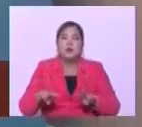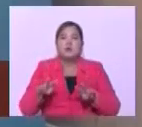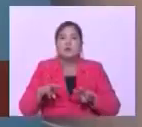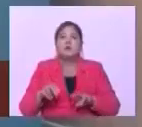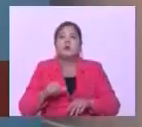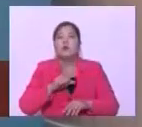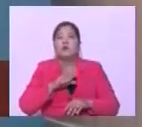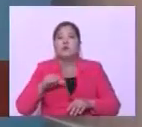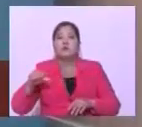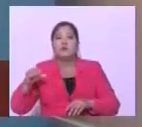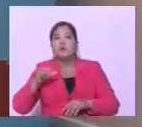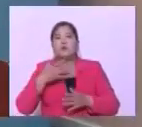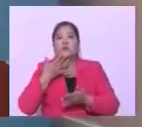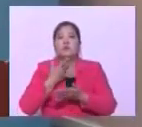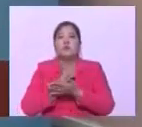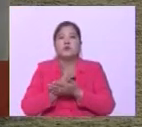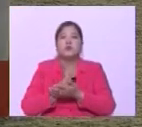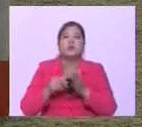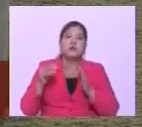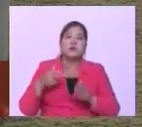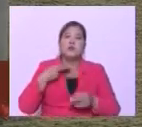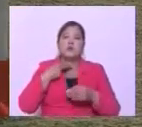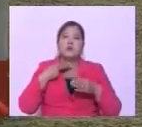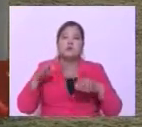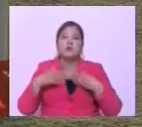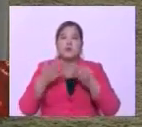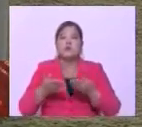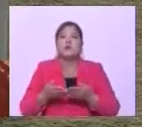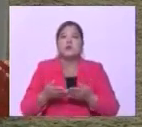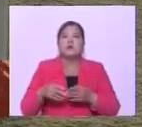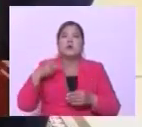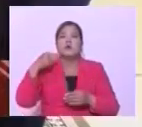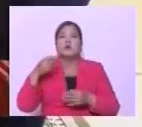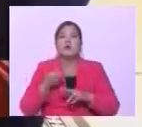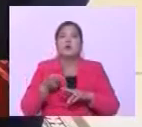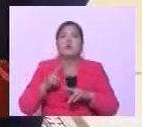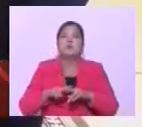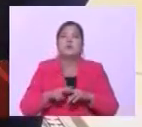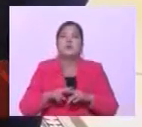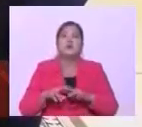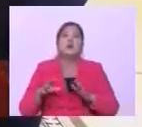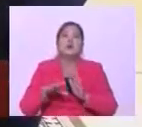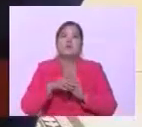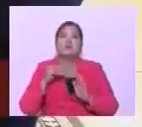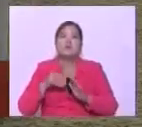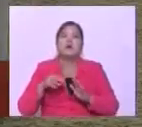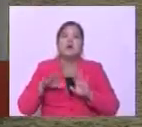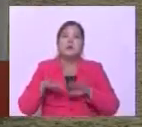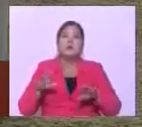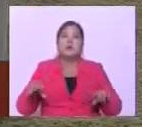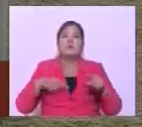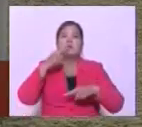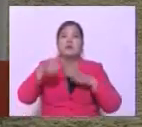Үнемі елімізде болып жатқан саяси науқандардан қалыс қалмай қатысып келеді. Айтуынша, бұл референдум балаларымыздың болашағы үшін